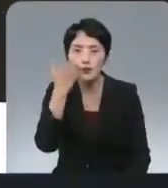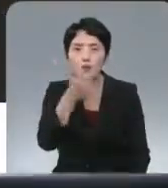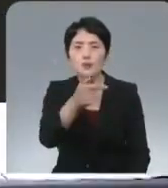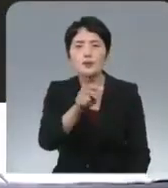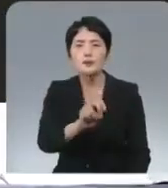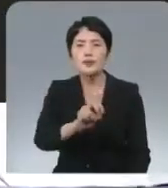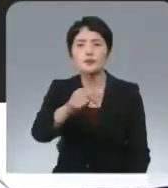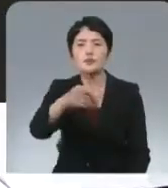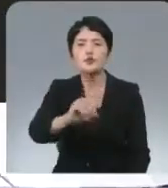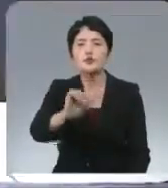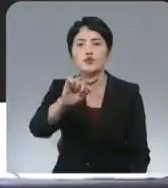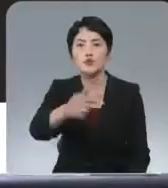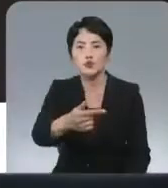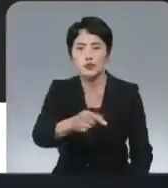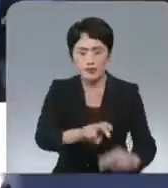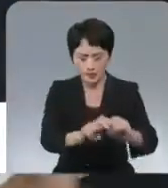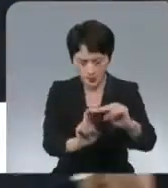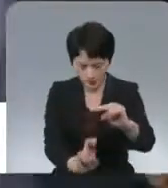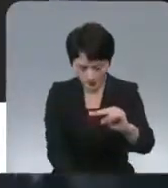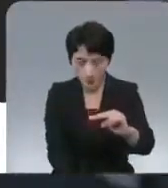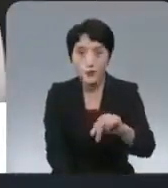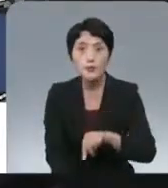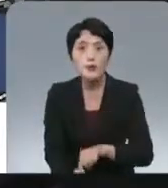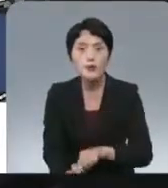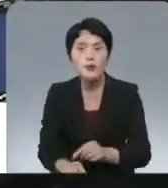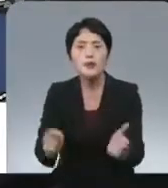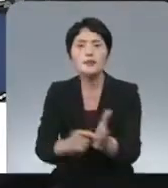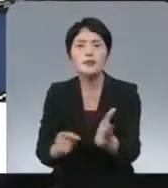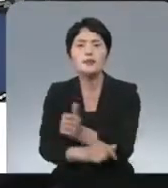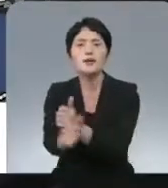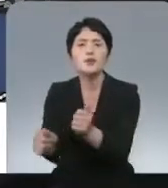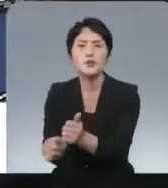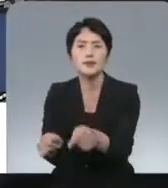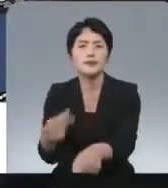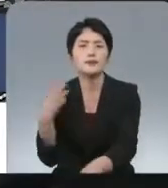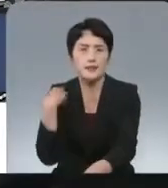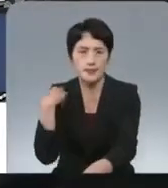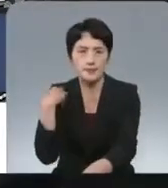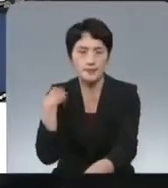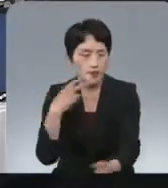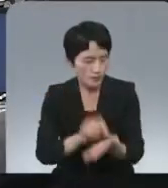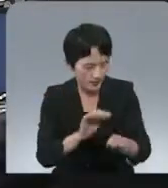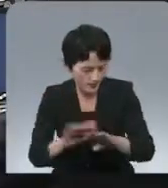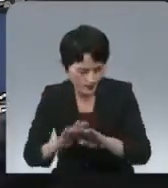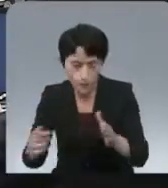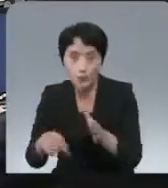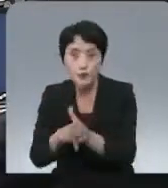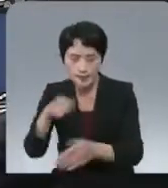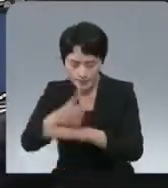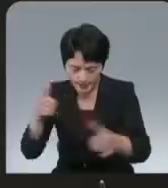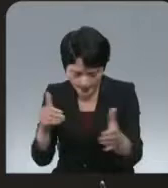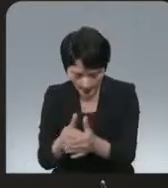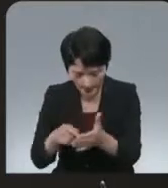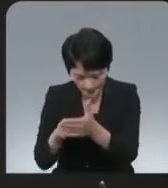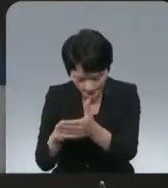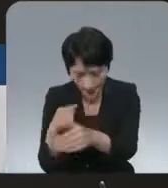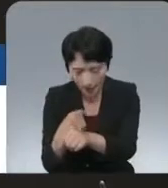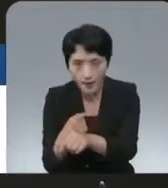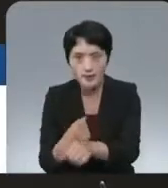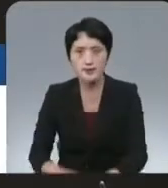кхао корпорейшн в явно себя ответственность за массовый сбой в работе мобильных сервисов в том числе